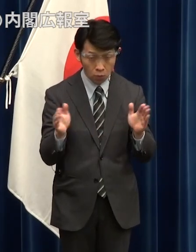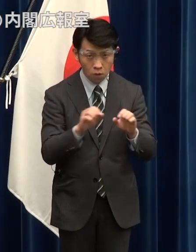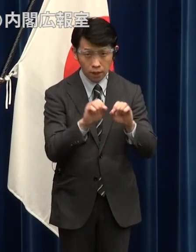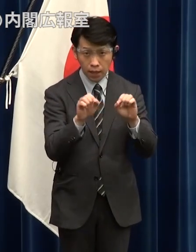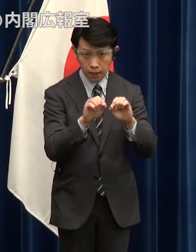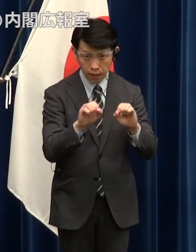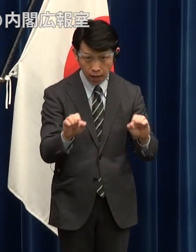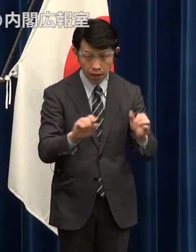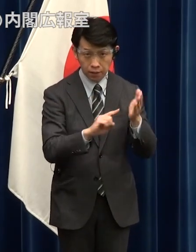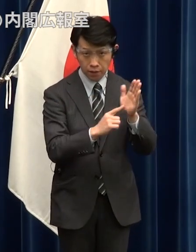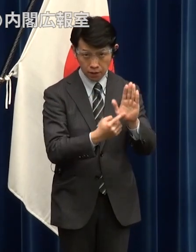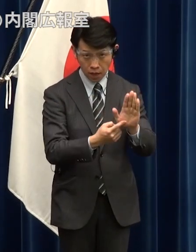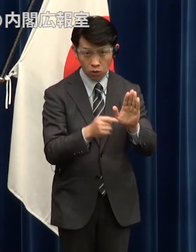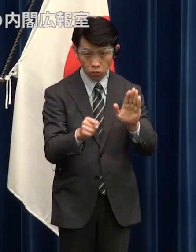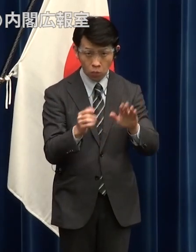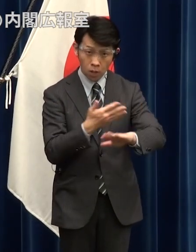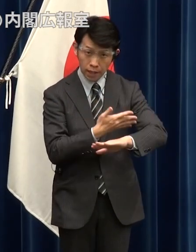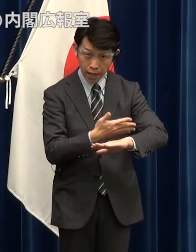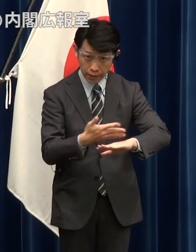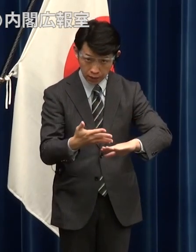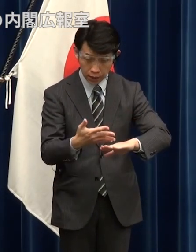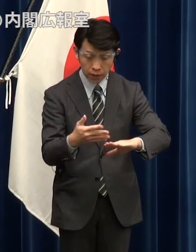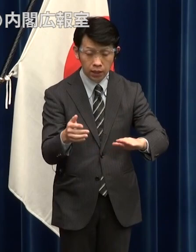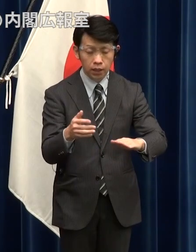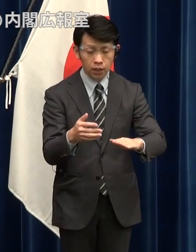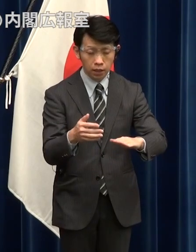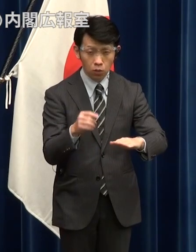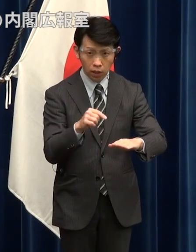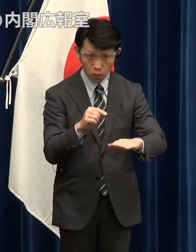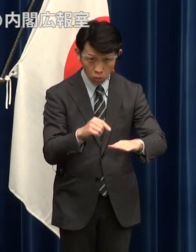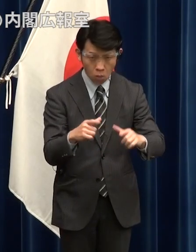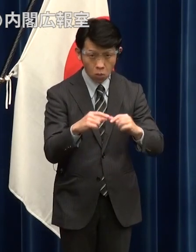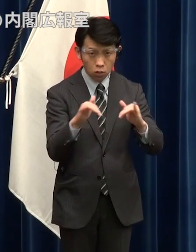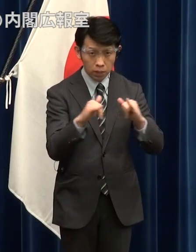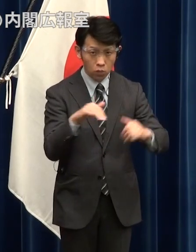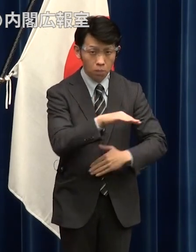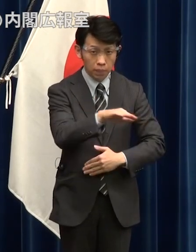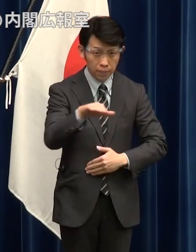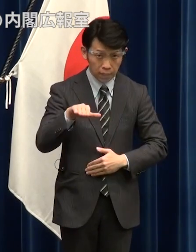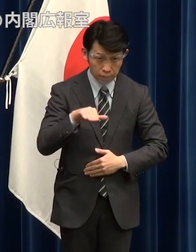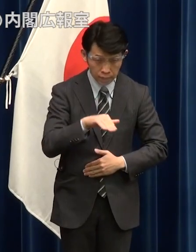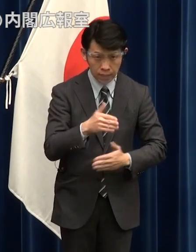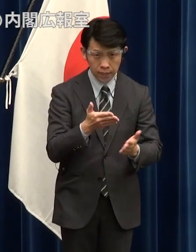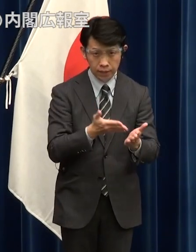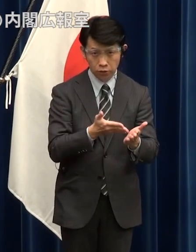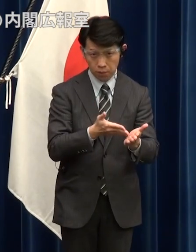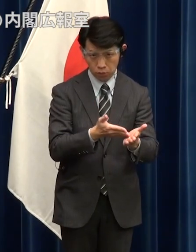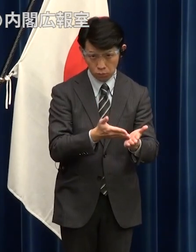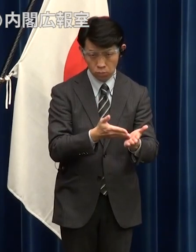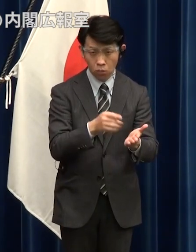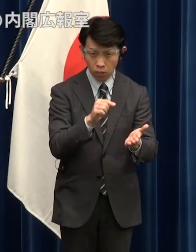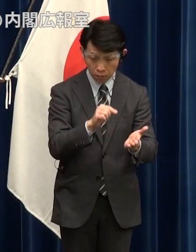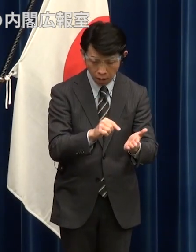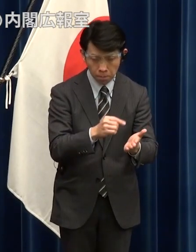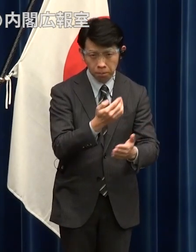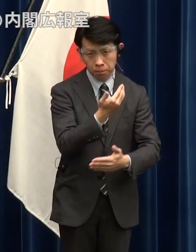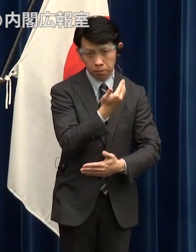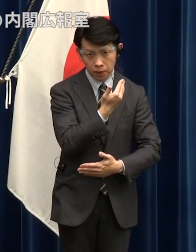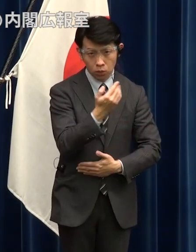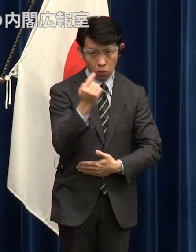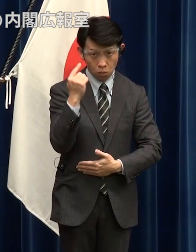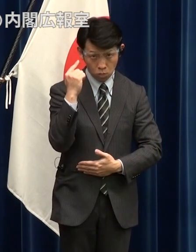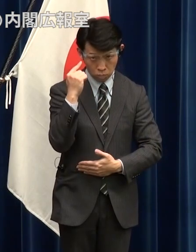こうした経緯について国民の皆さん に説明する、これは大変重要なことだと思います